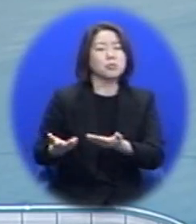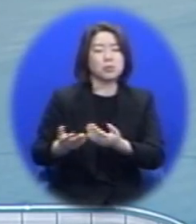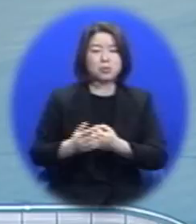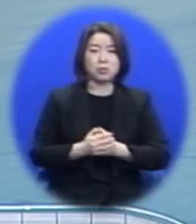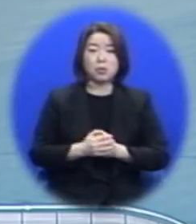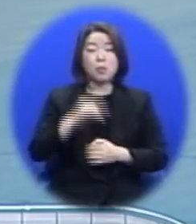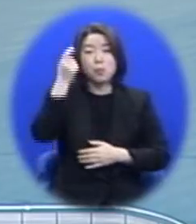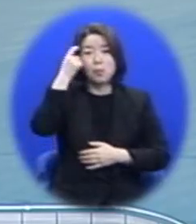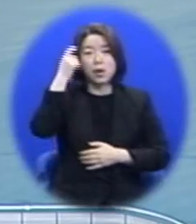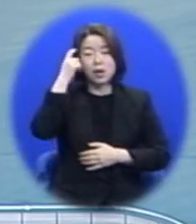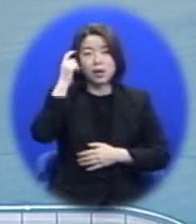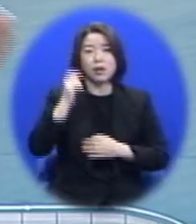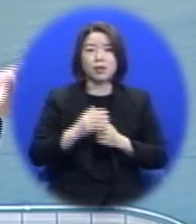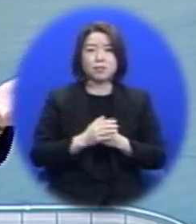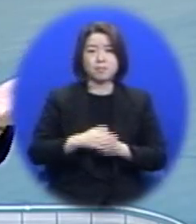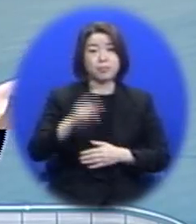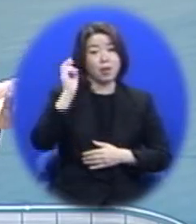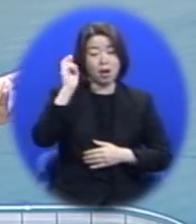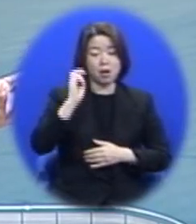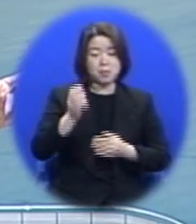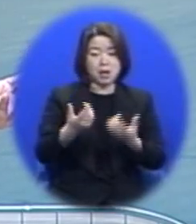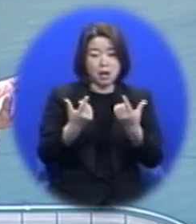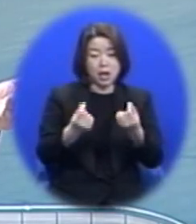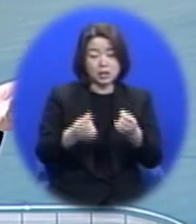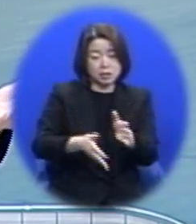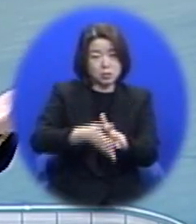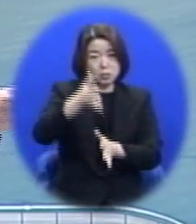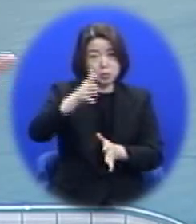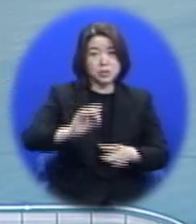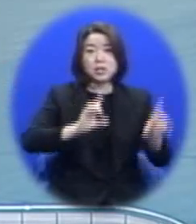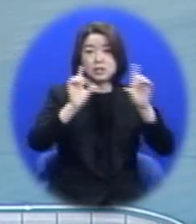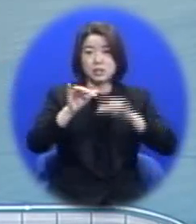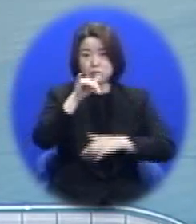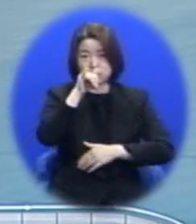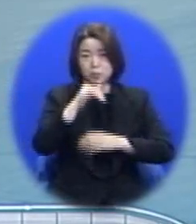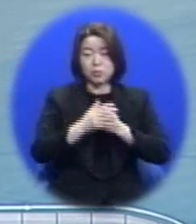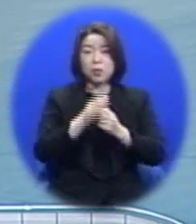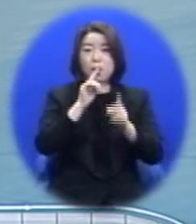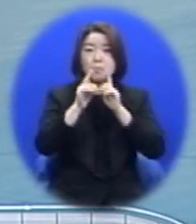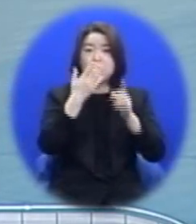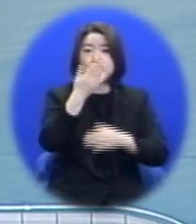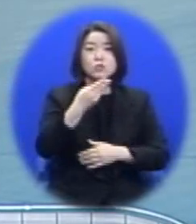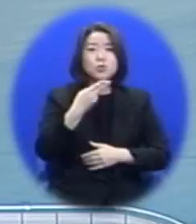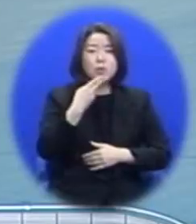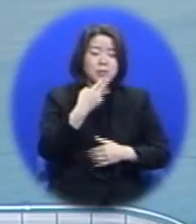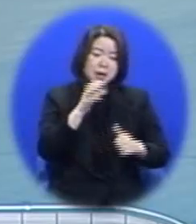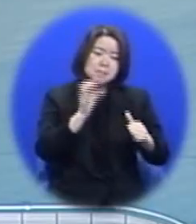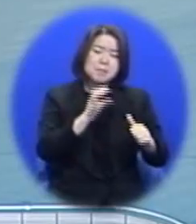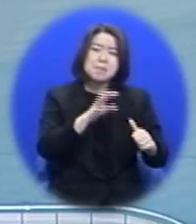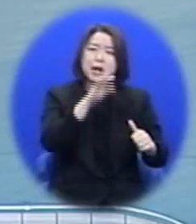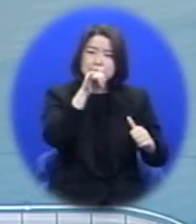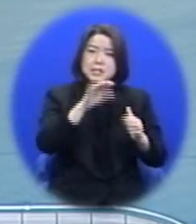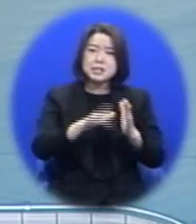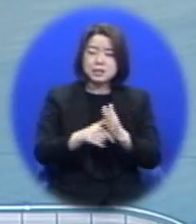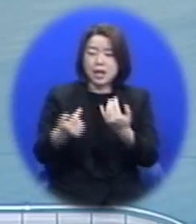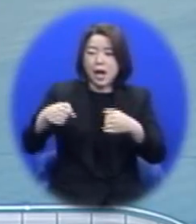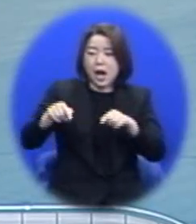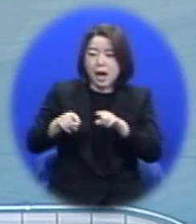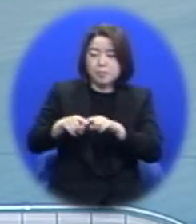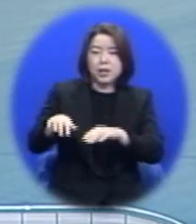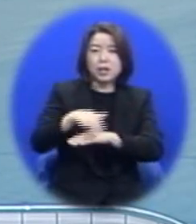그랬을까요? 아마 같은 도시에 살았고 그리고 말할 수 없는 핍박이 있을 때 같이 교회를